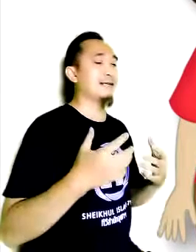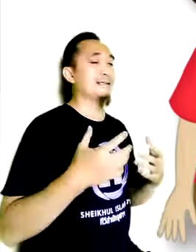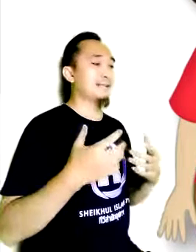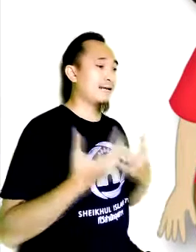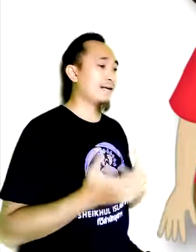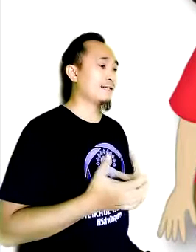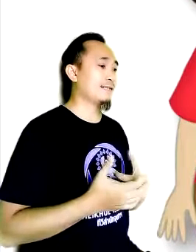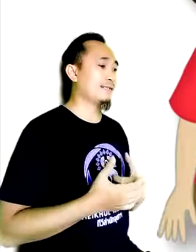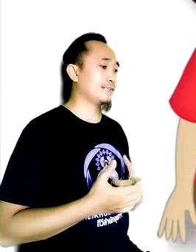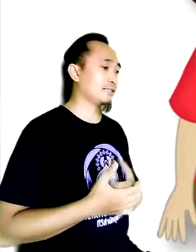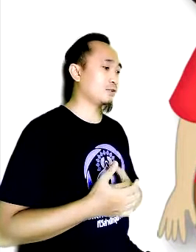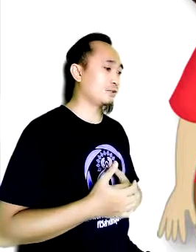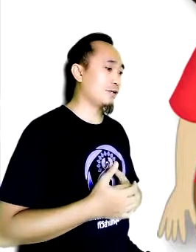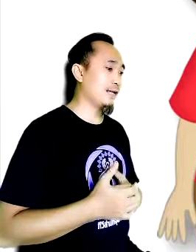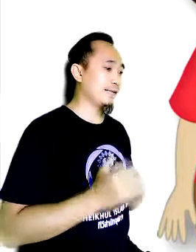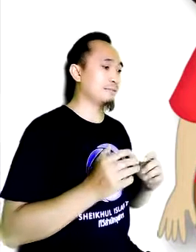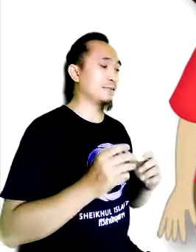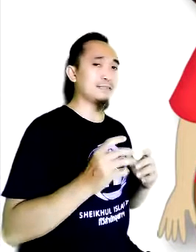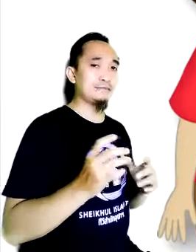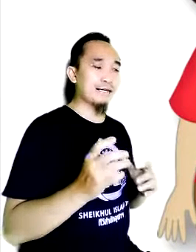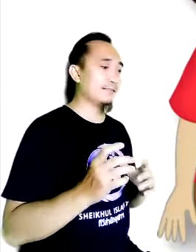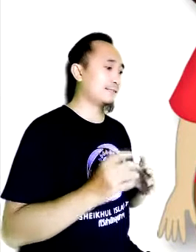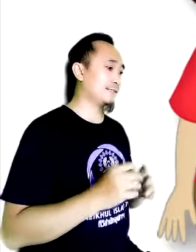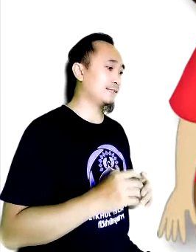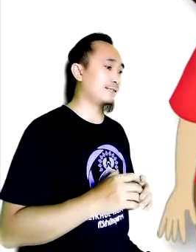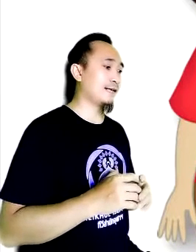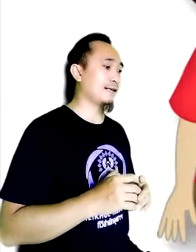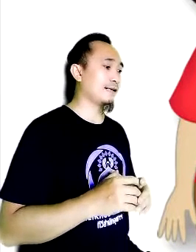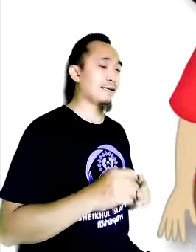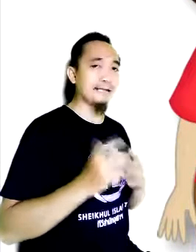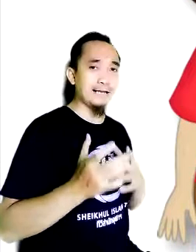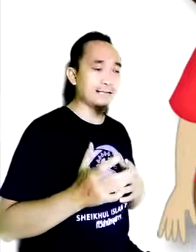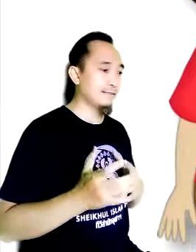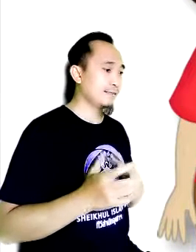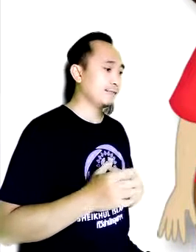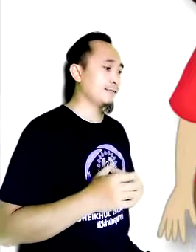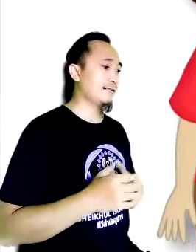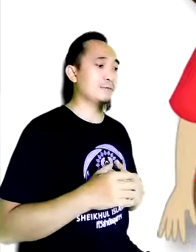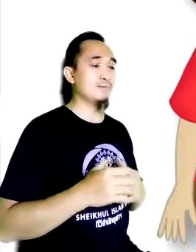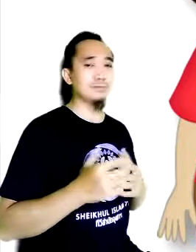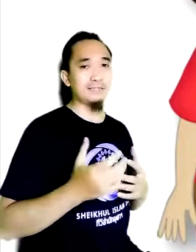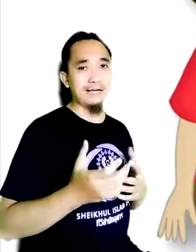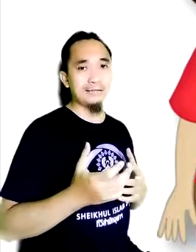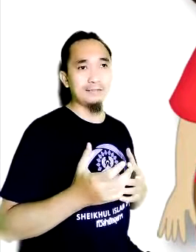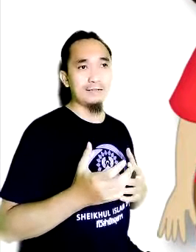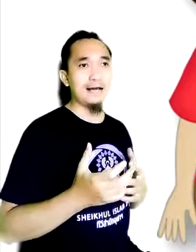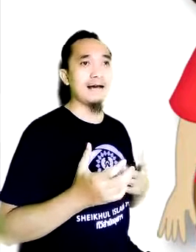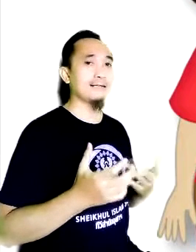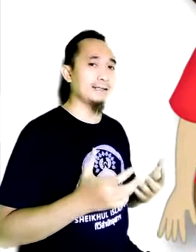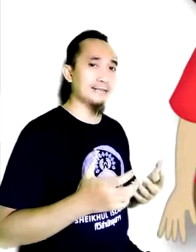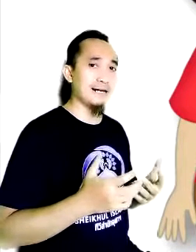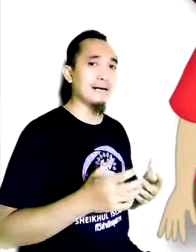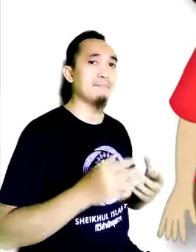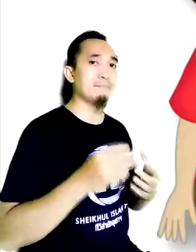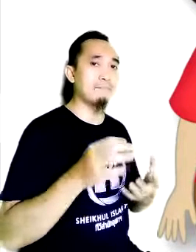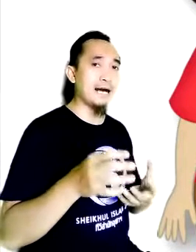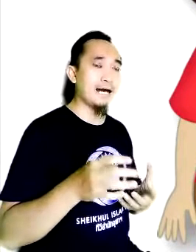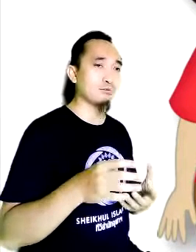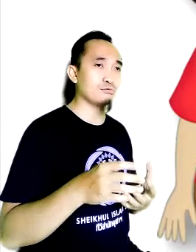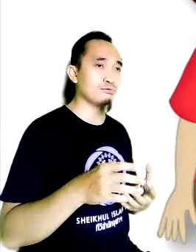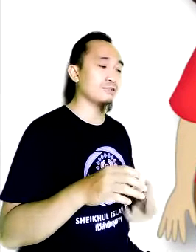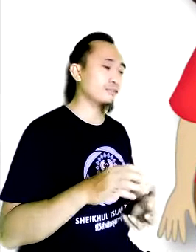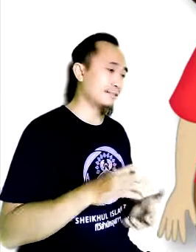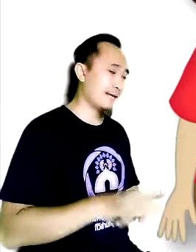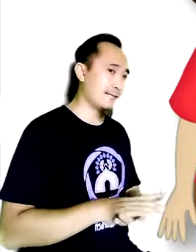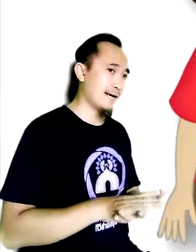Nah, silakan kalian cari contoh lain peristiwa di sekitar kalian yang membuktikan adanya